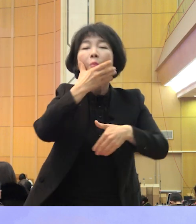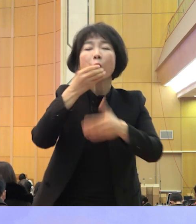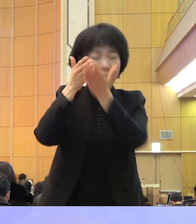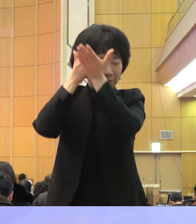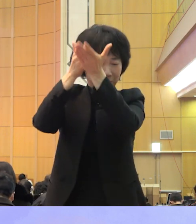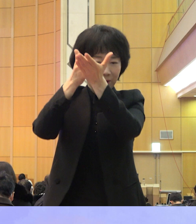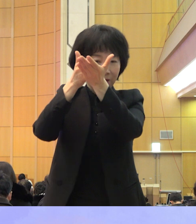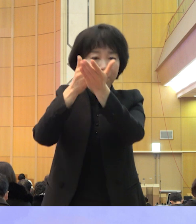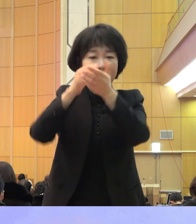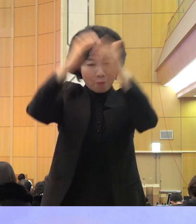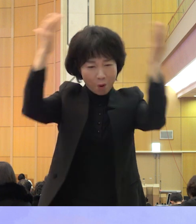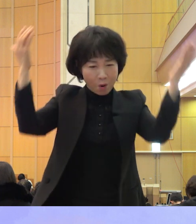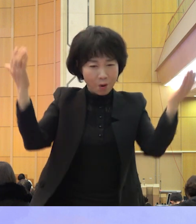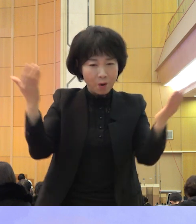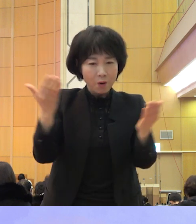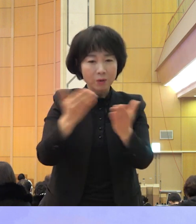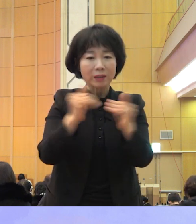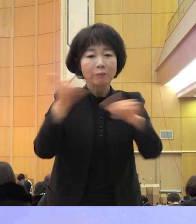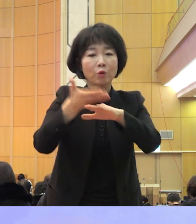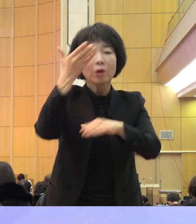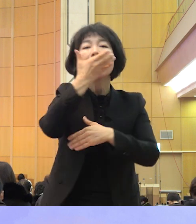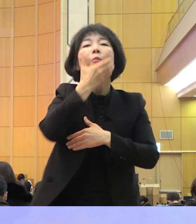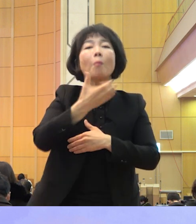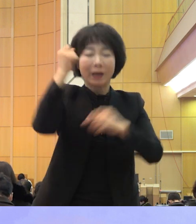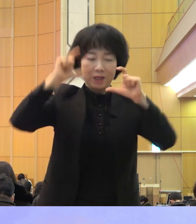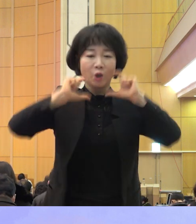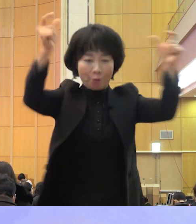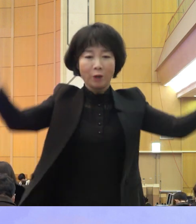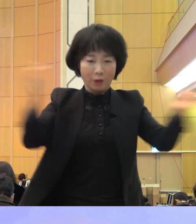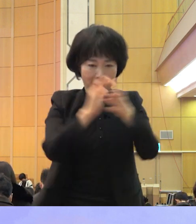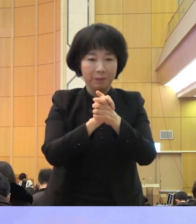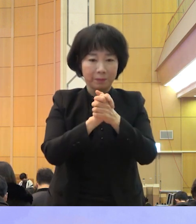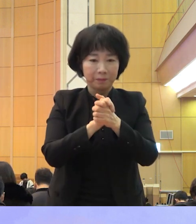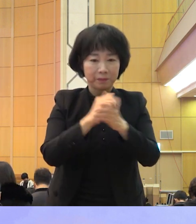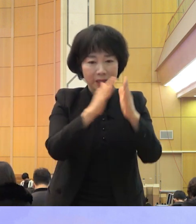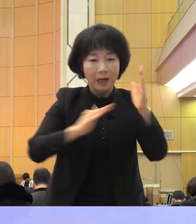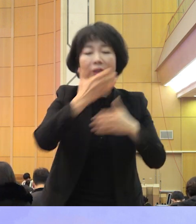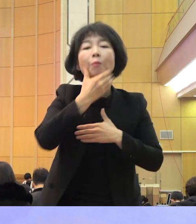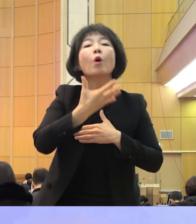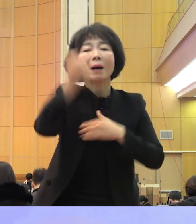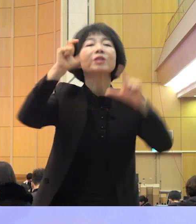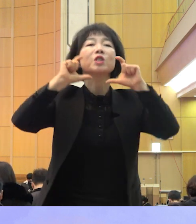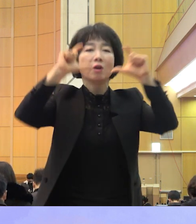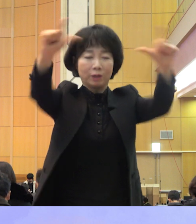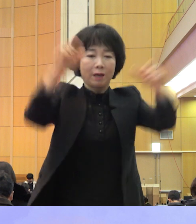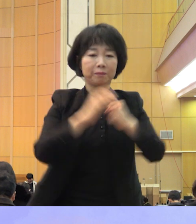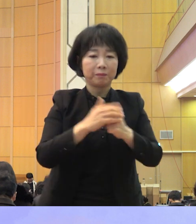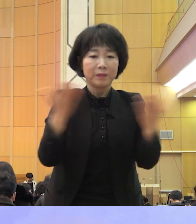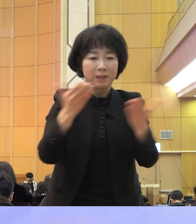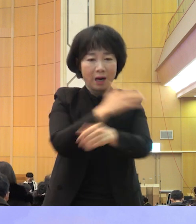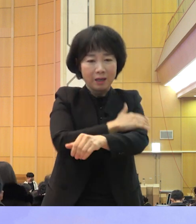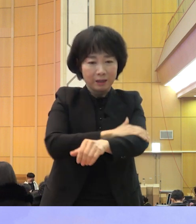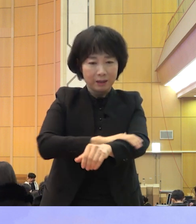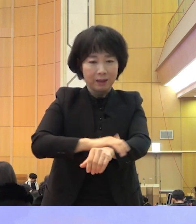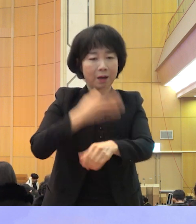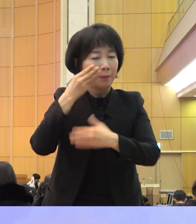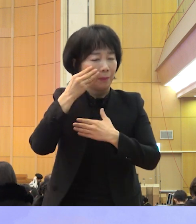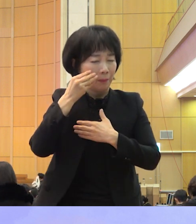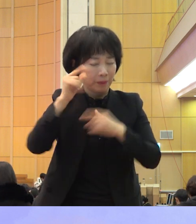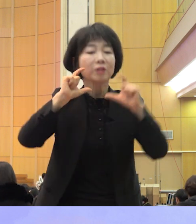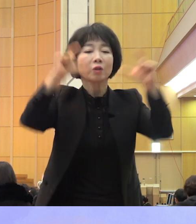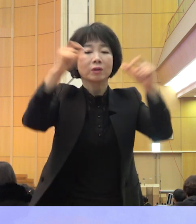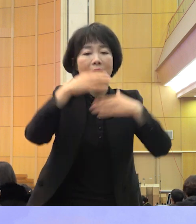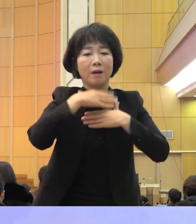복을 비우니 모든 분들 위에 복이 임할지어다. 가정에 복이 임할지어다. 사업장에도 복이